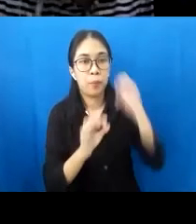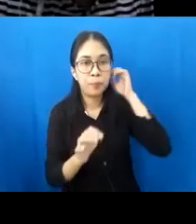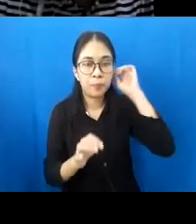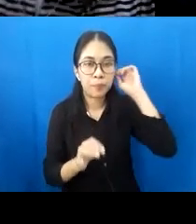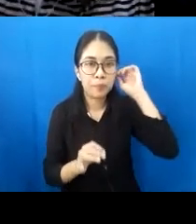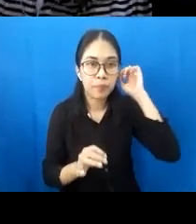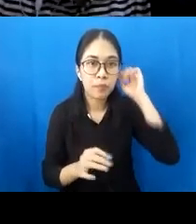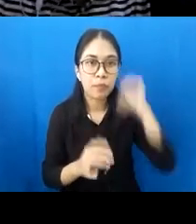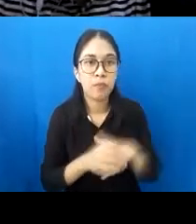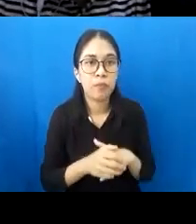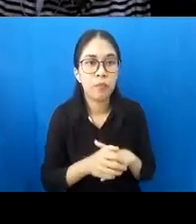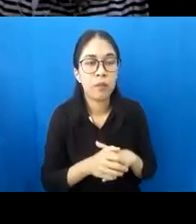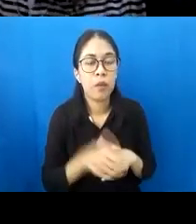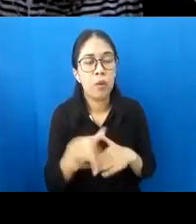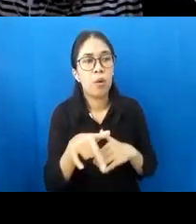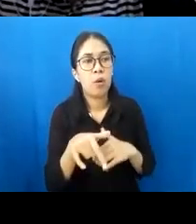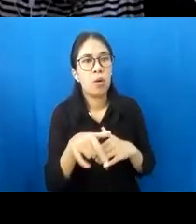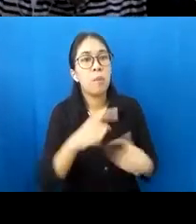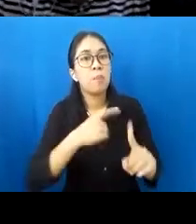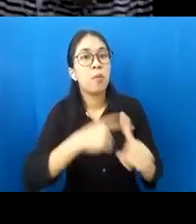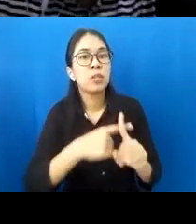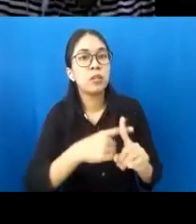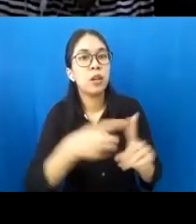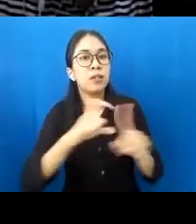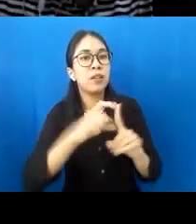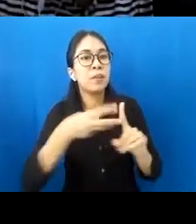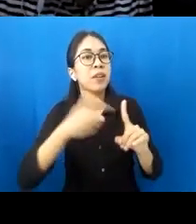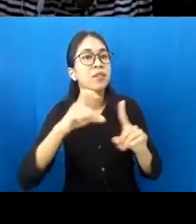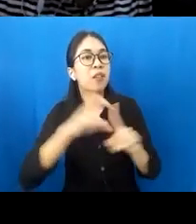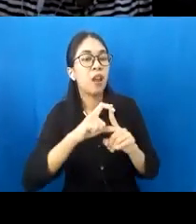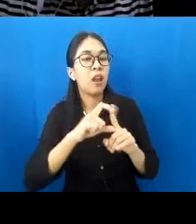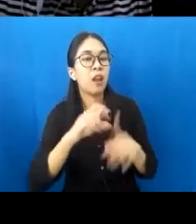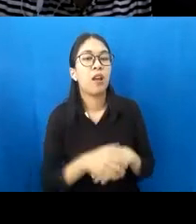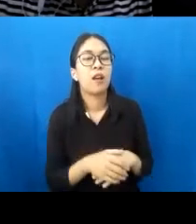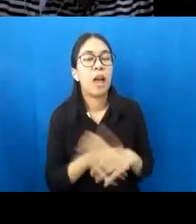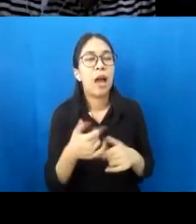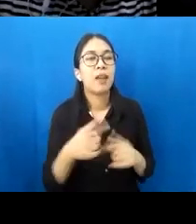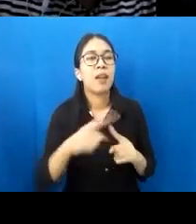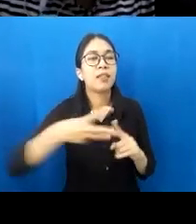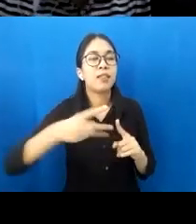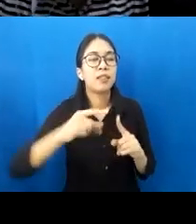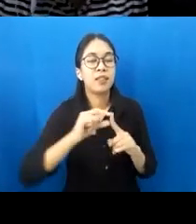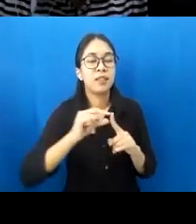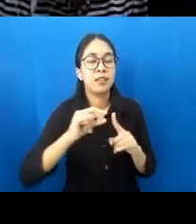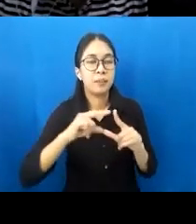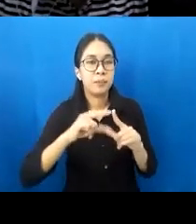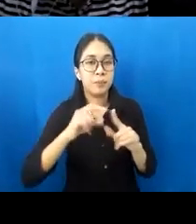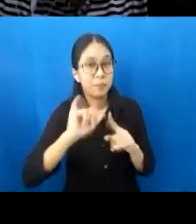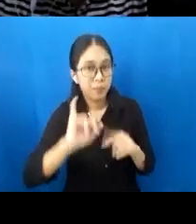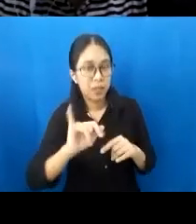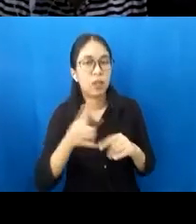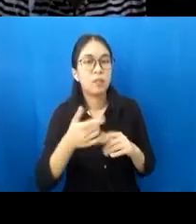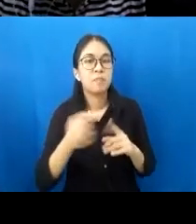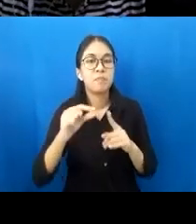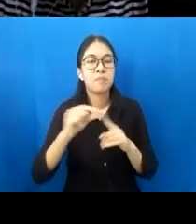Akhirnya di tourniquet positif. Wah, ternyata DBD. Ya, kemudian kami berikan terapi awal berupa paracetamol, oralit karena pasiennya masih